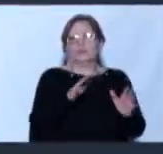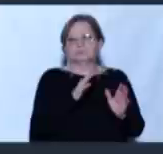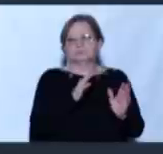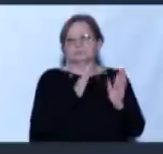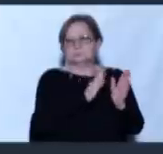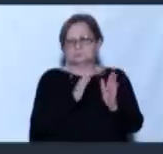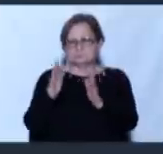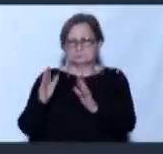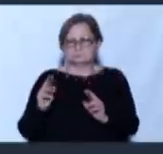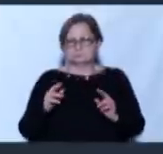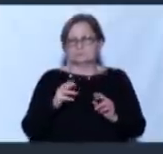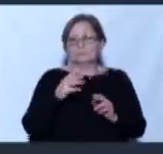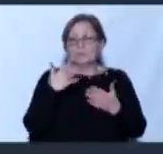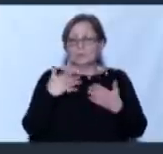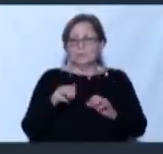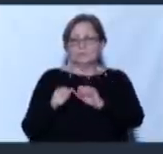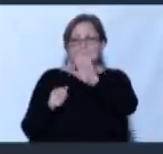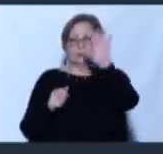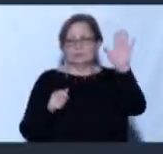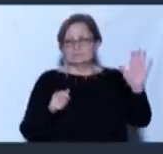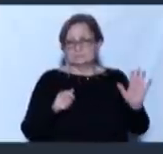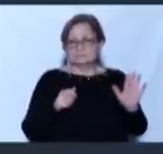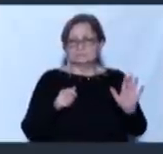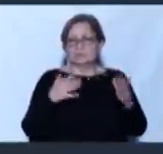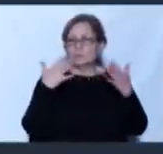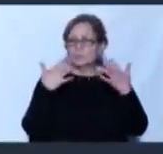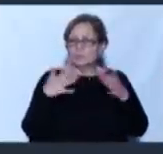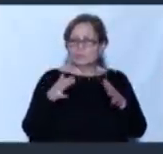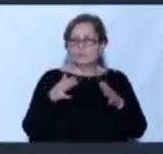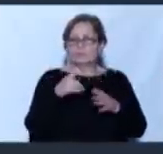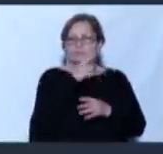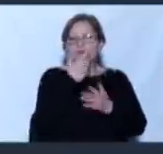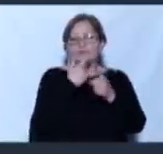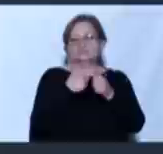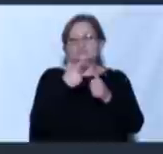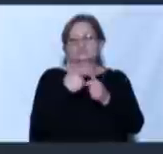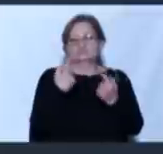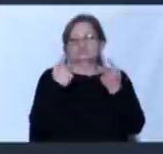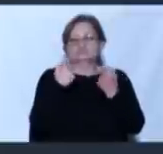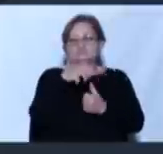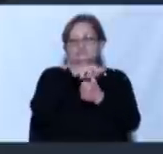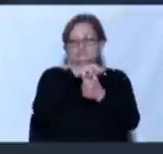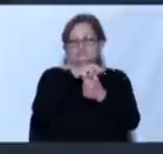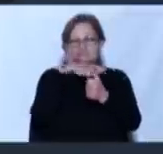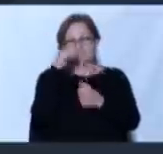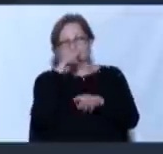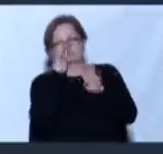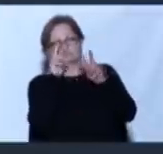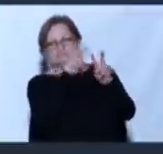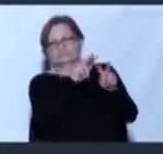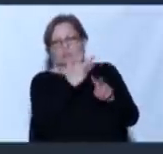და დასავლეთ ევროპა გახდა უკვე ფაქტობრივად დომინანტი მთელ მსოფლიოში, გახდა სამხედრო თვალსაზრისით